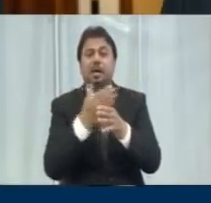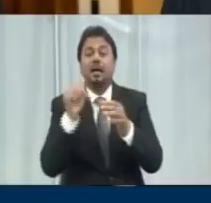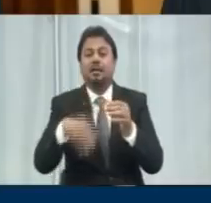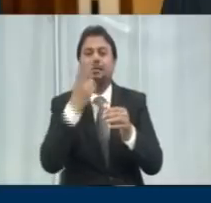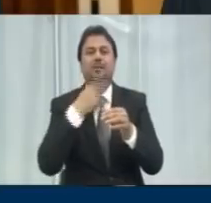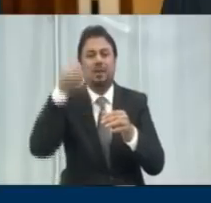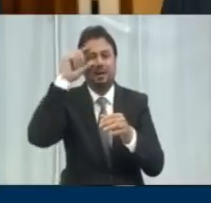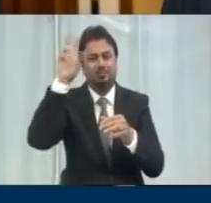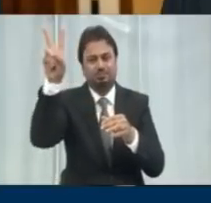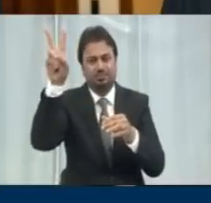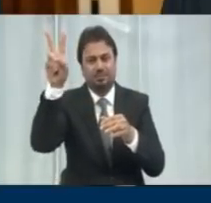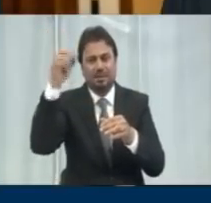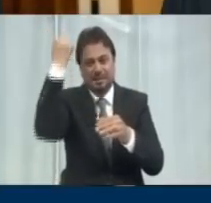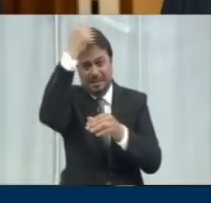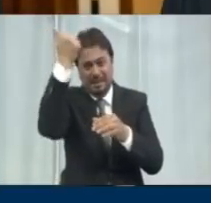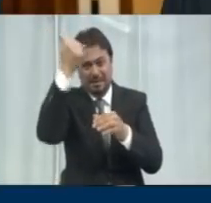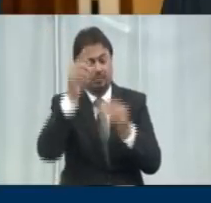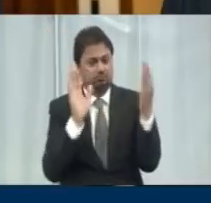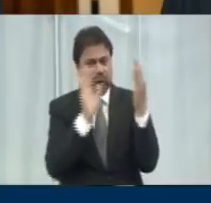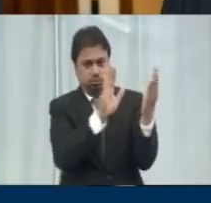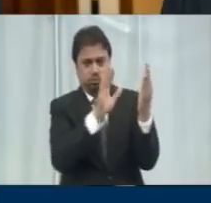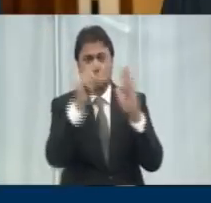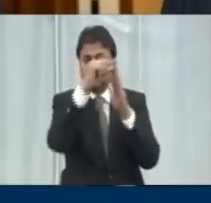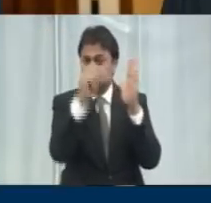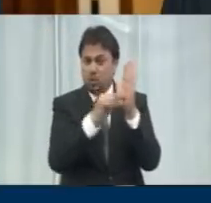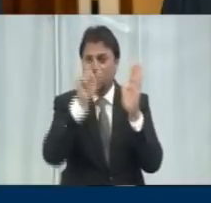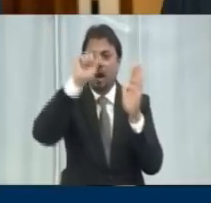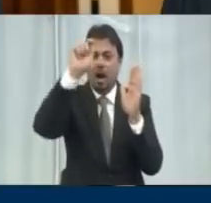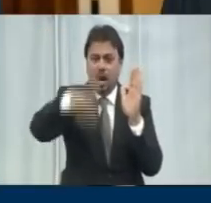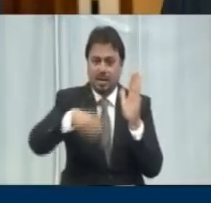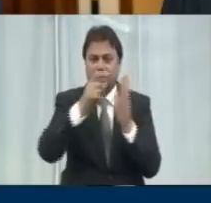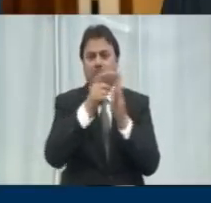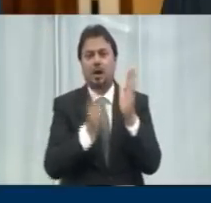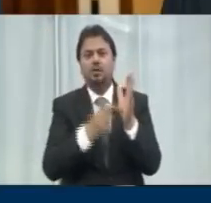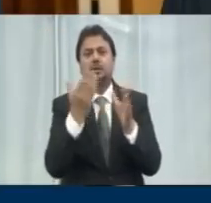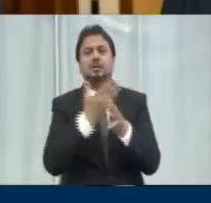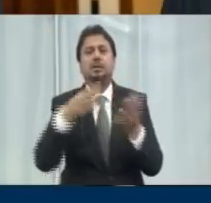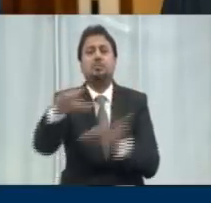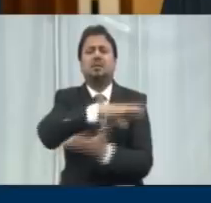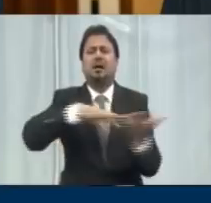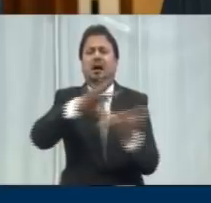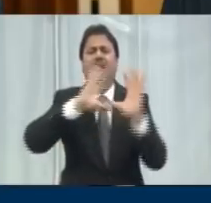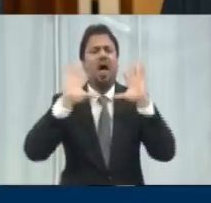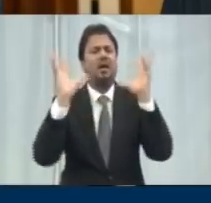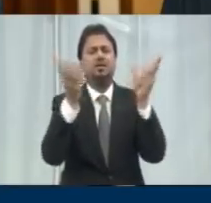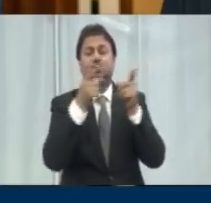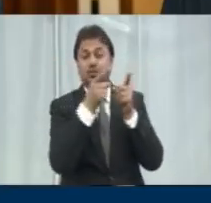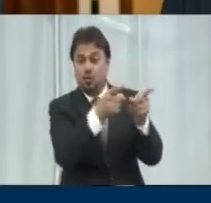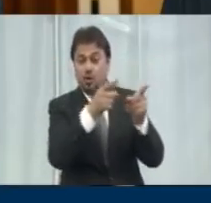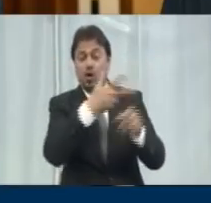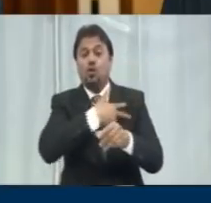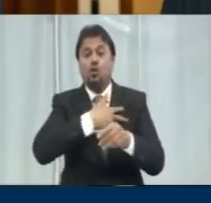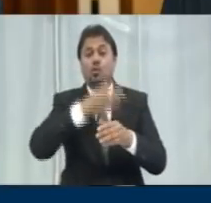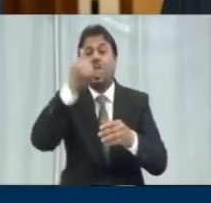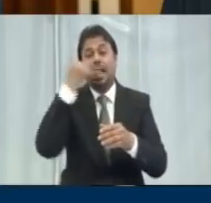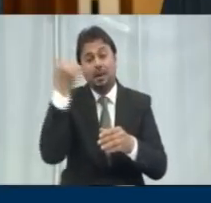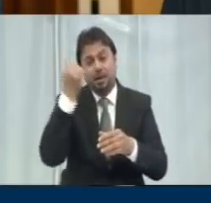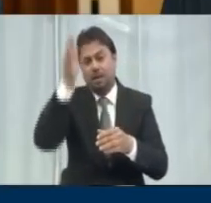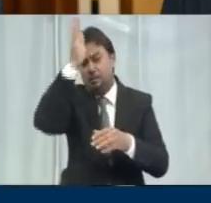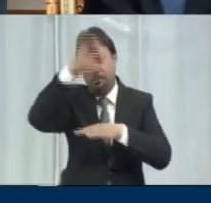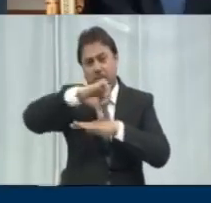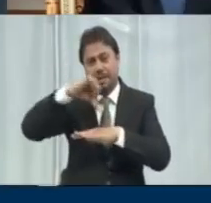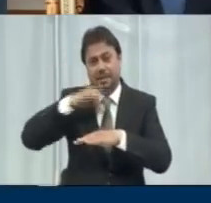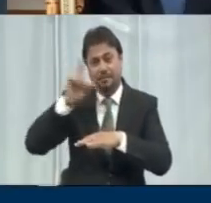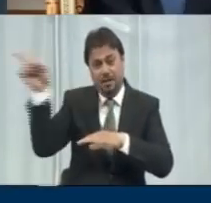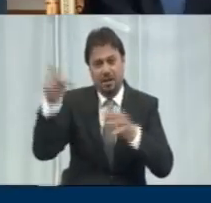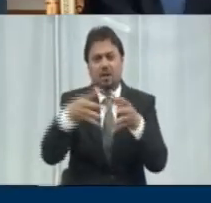عراقيون عمار الحكيم، ذكر أن الدستور يجب أن يكون الفيصل في حل المشكلات العالقة بين حكومة الإقليم